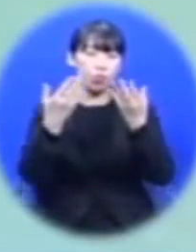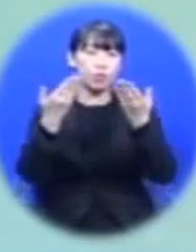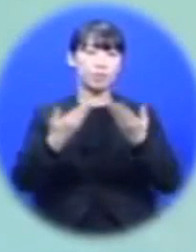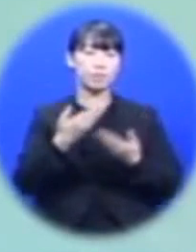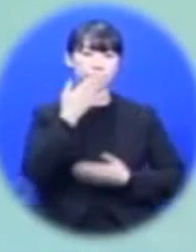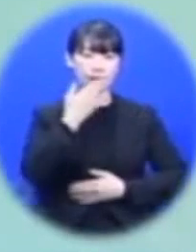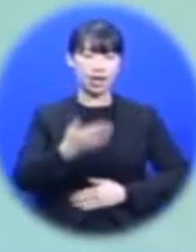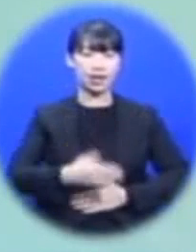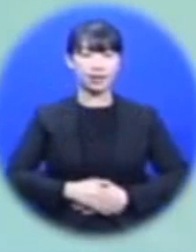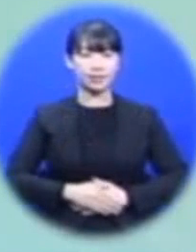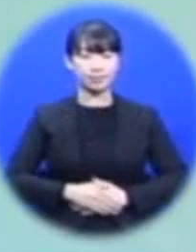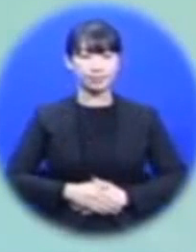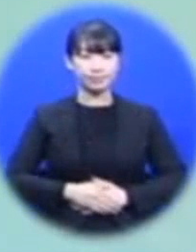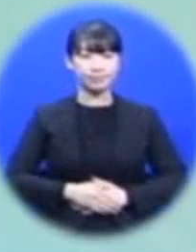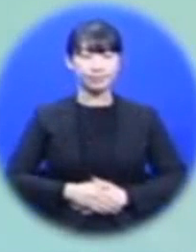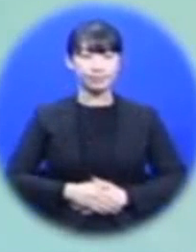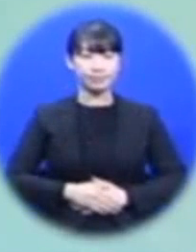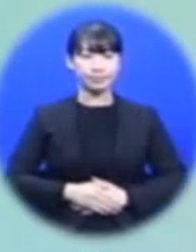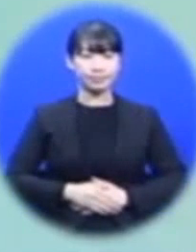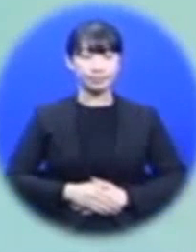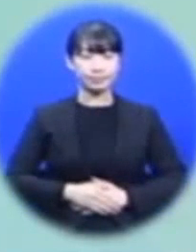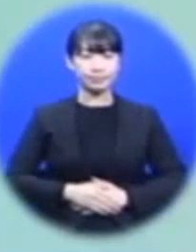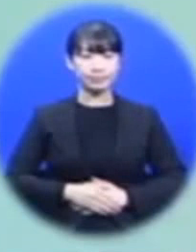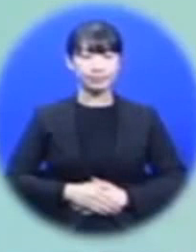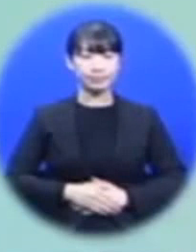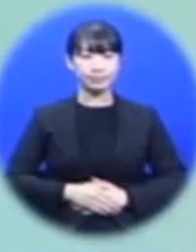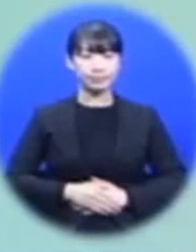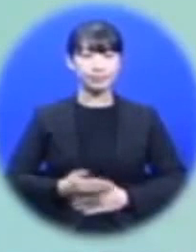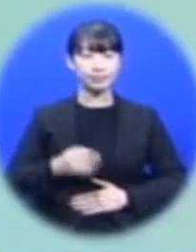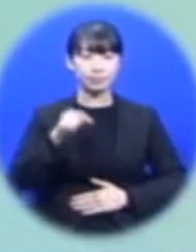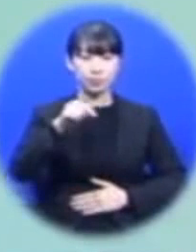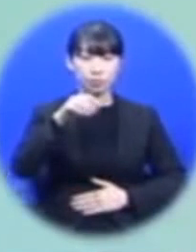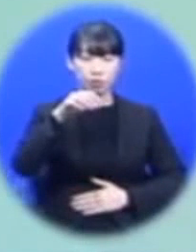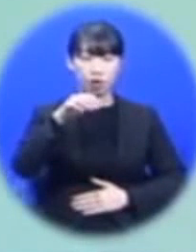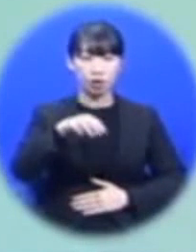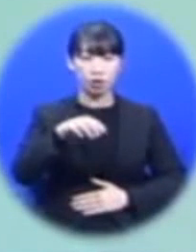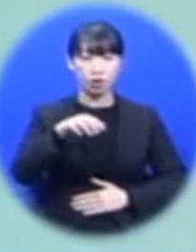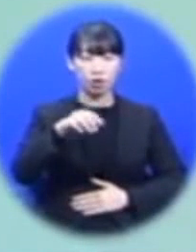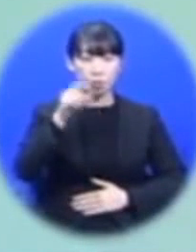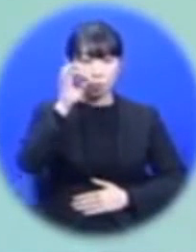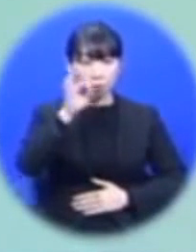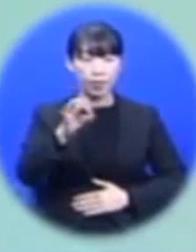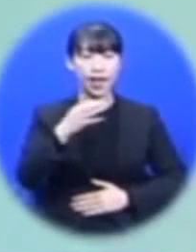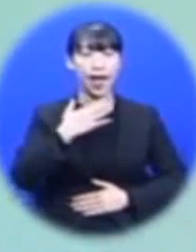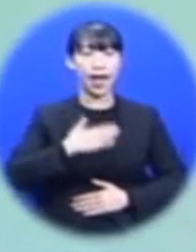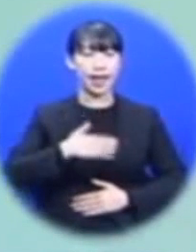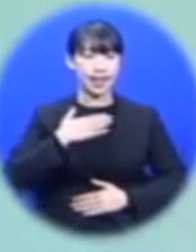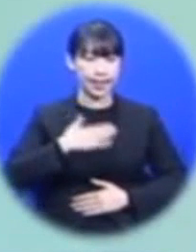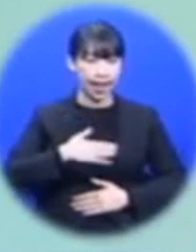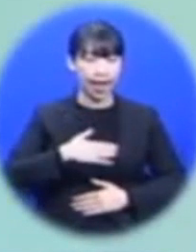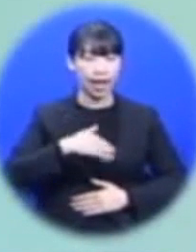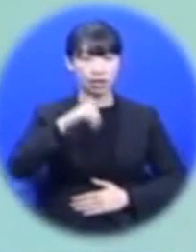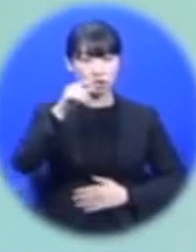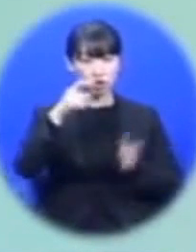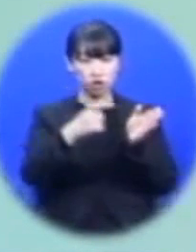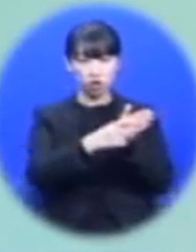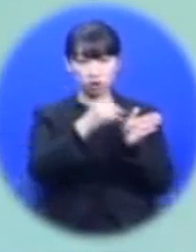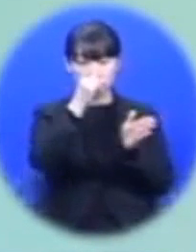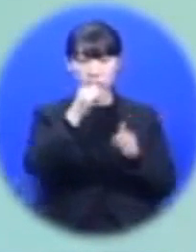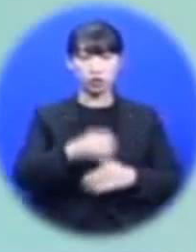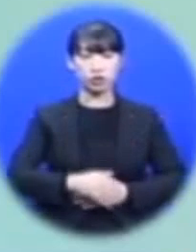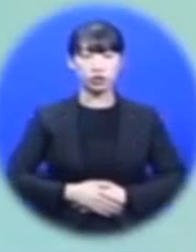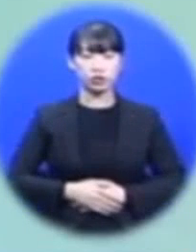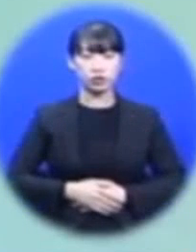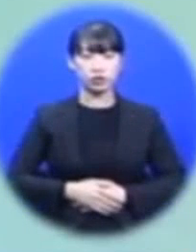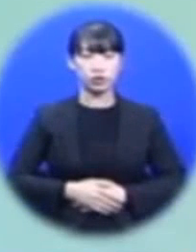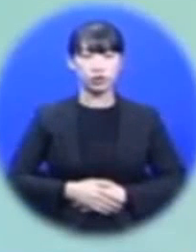것입니다 여기에 안다라고 그랬어요 나는 내게 영생이 있음을 안다 이건